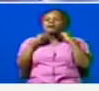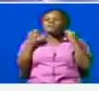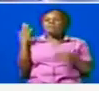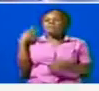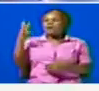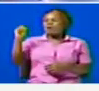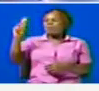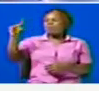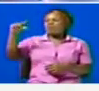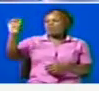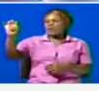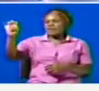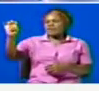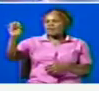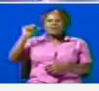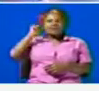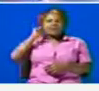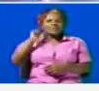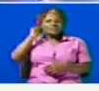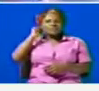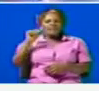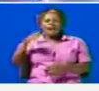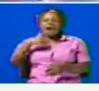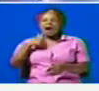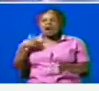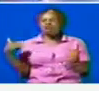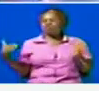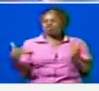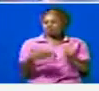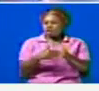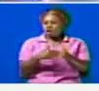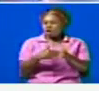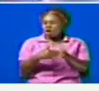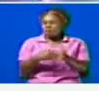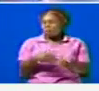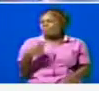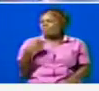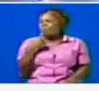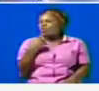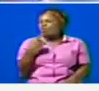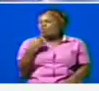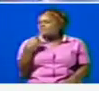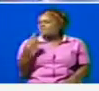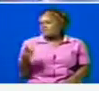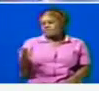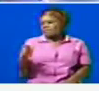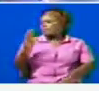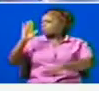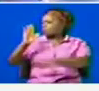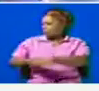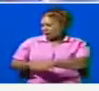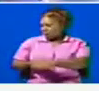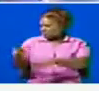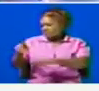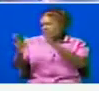ambaye alikuwa ni Mkalenjin, lakini alikuwa anamsimamisha Mzee Moi Mkalenjin mwenzake damu, akamwambia hili si sawa, hili